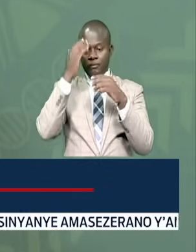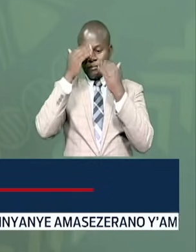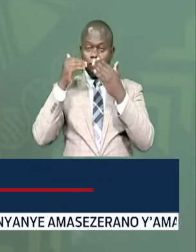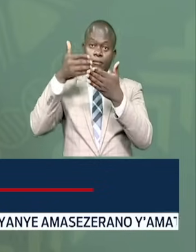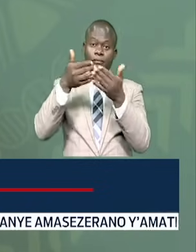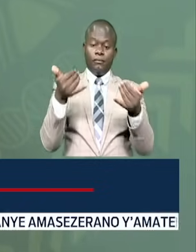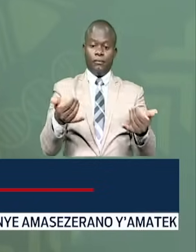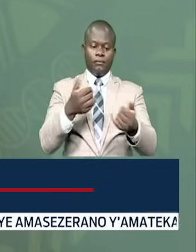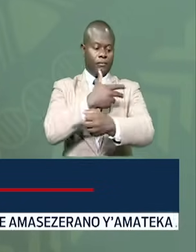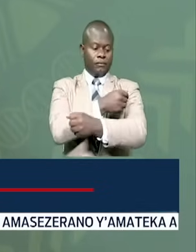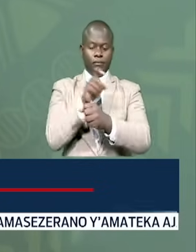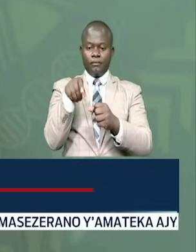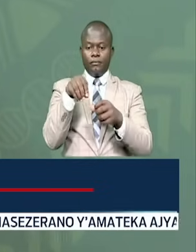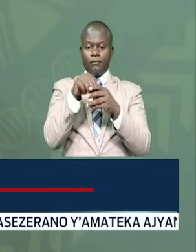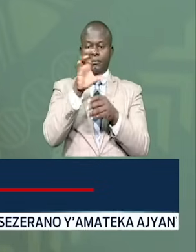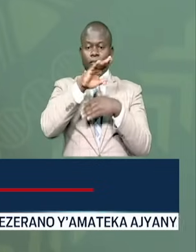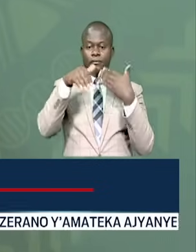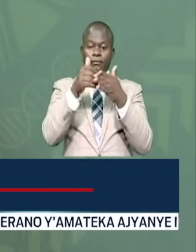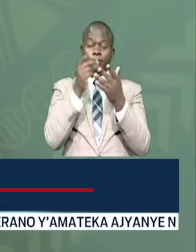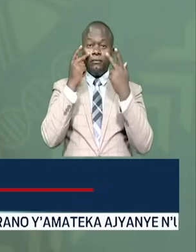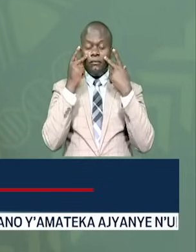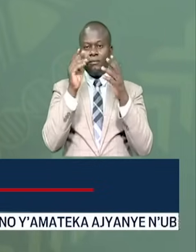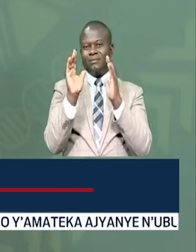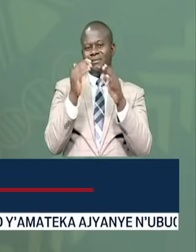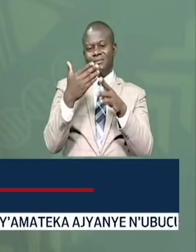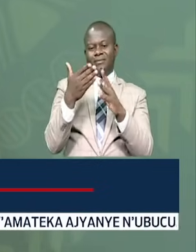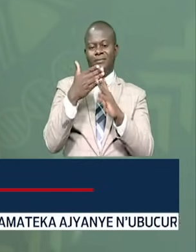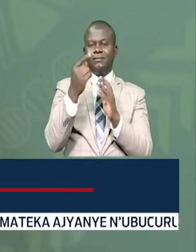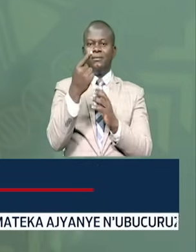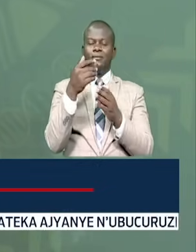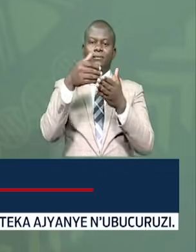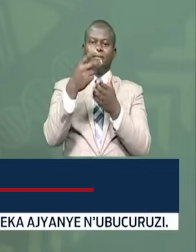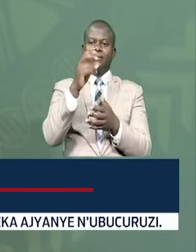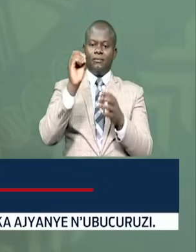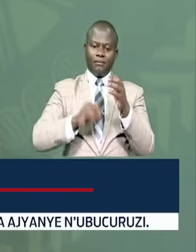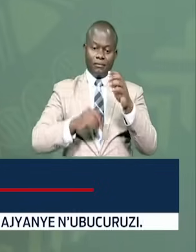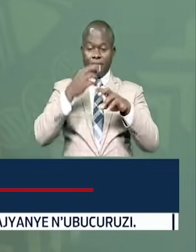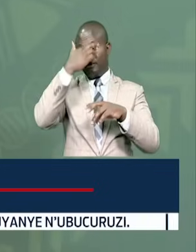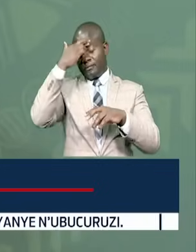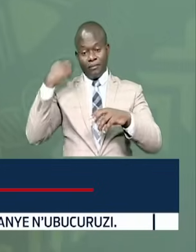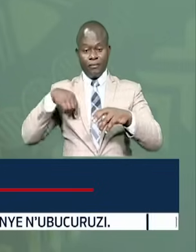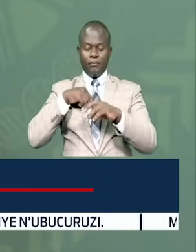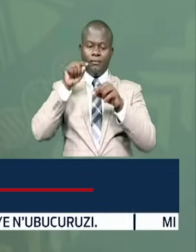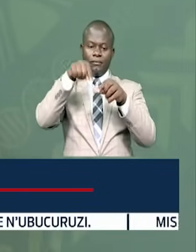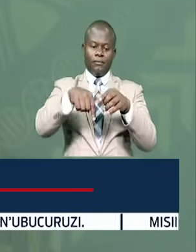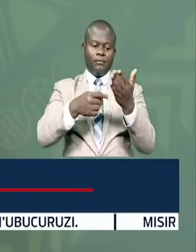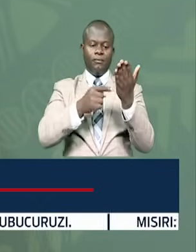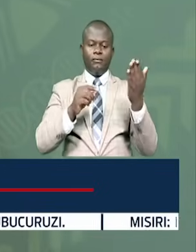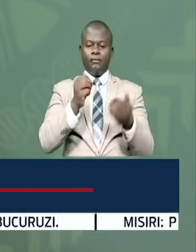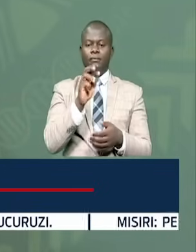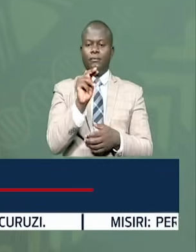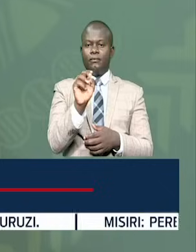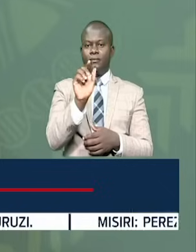ubu inkingo zikenewe ku mugabane ziboneka ku kigero hagati ya 1-2%. Ni nayo mpamvu twazanye ikoranabuhanga rya